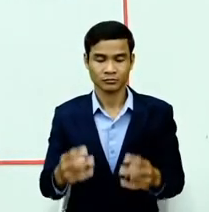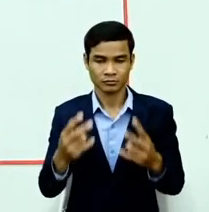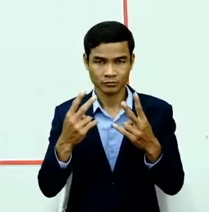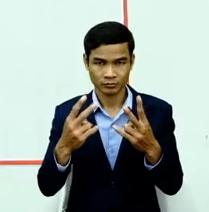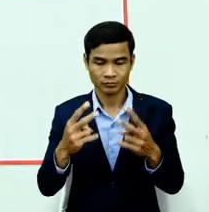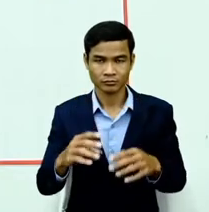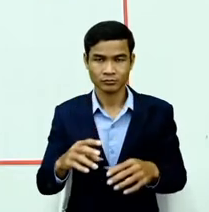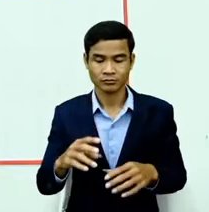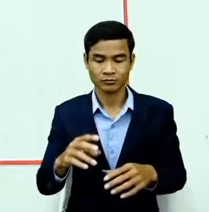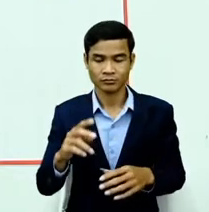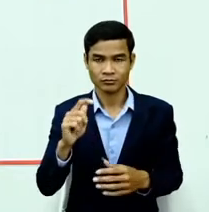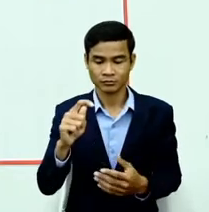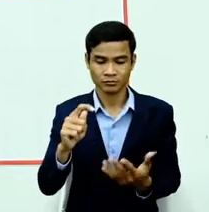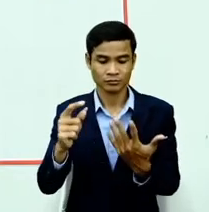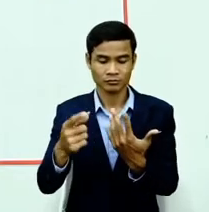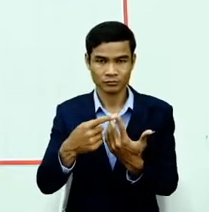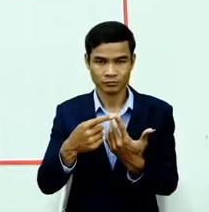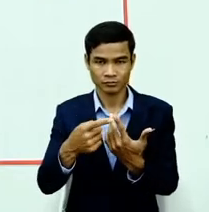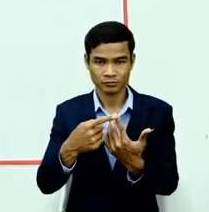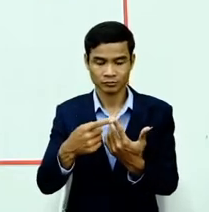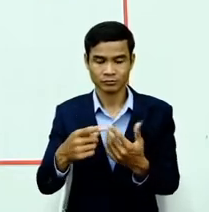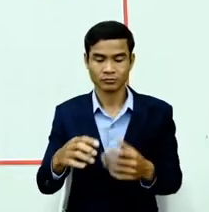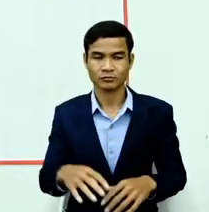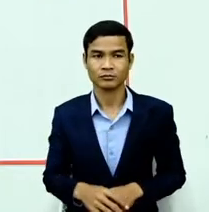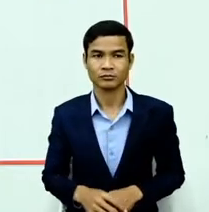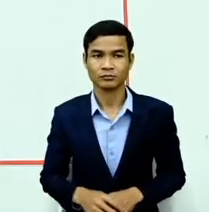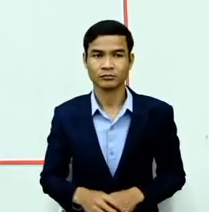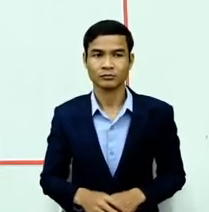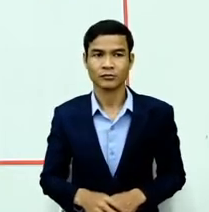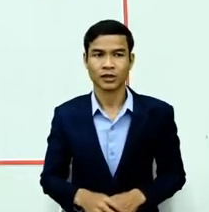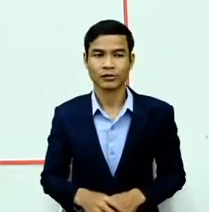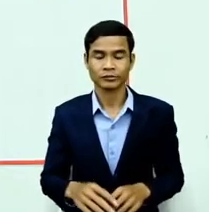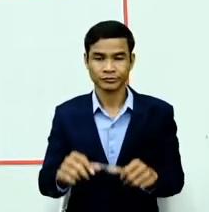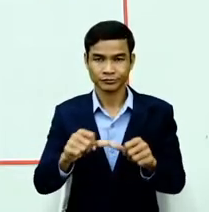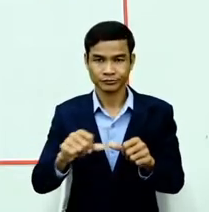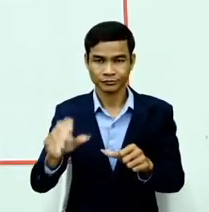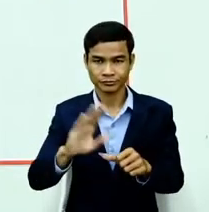toán rô ú rù. Chà, bánh to.